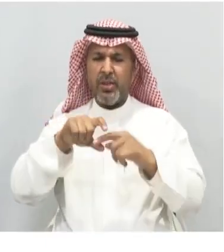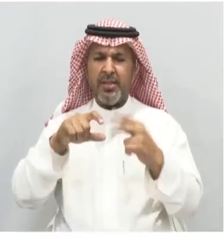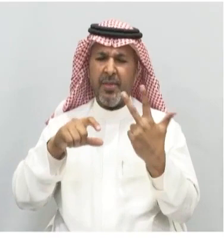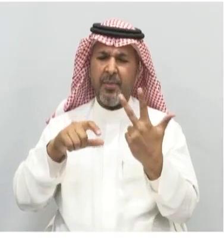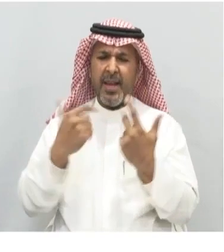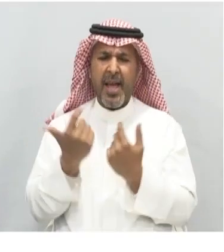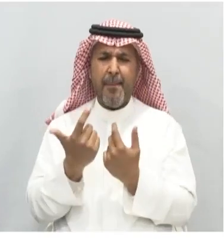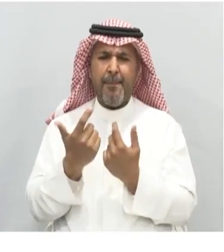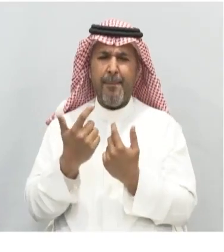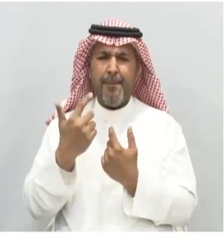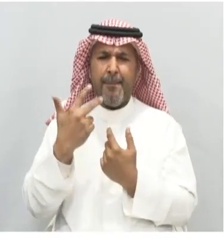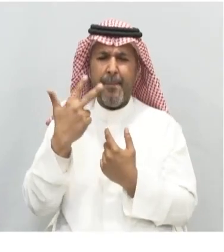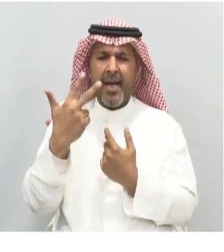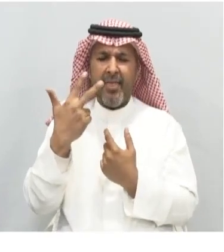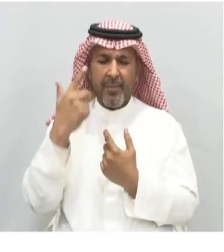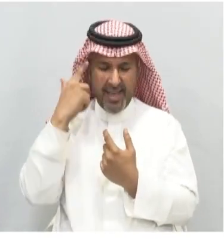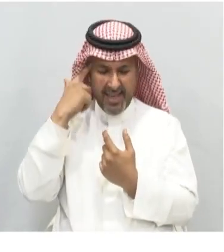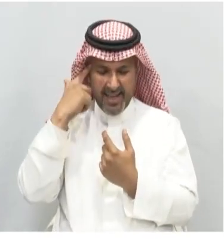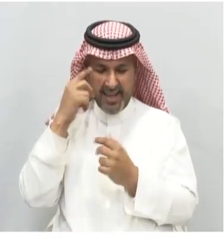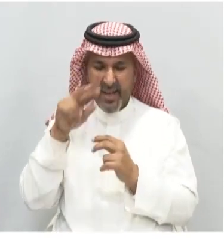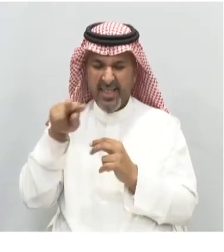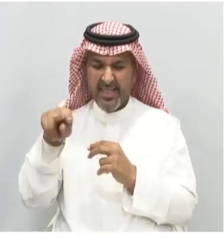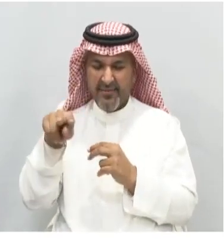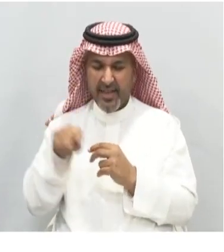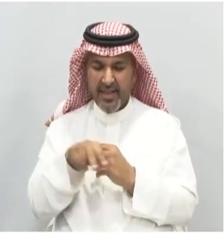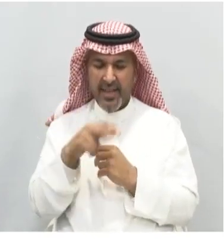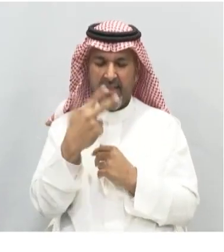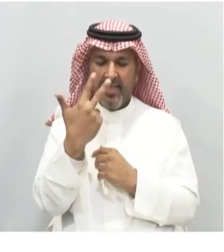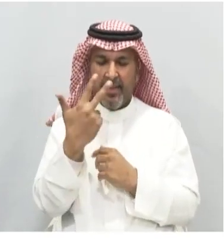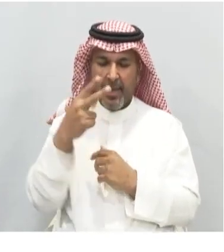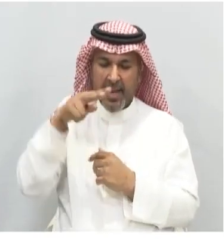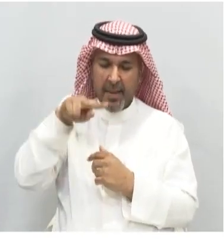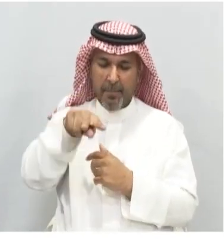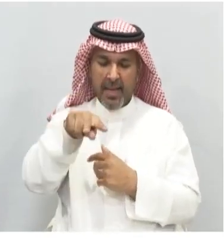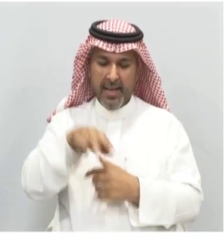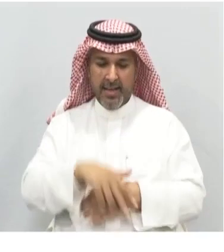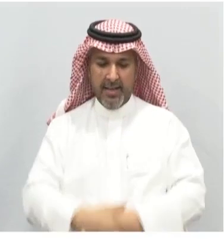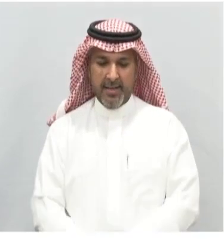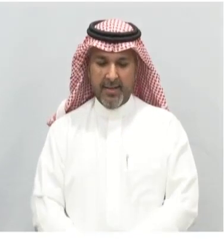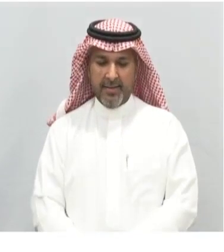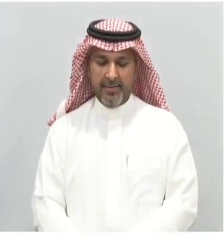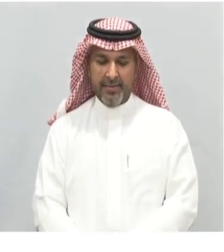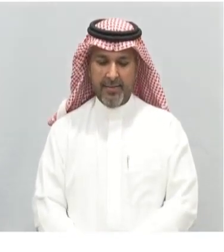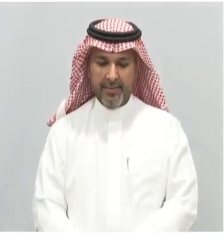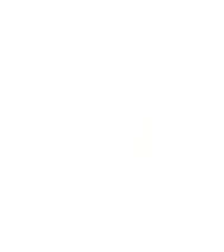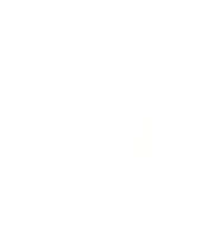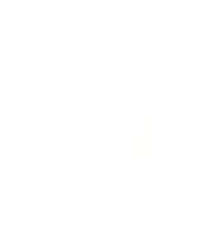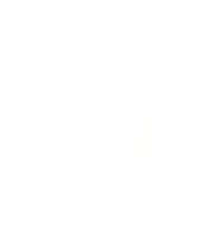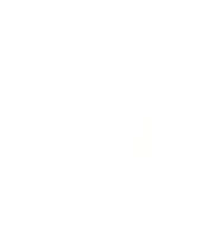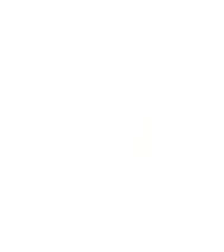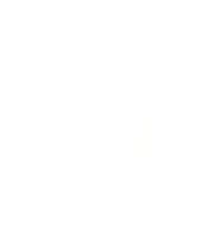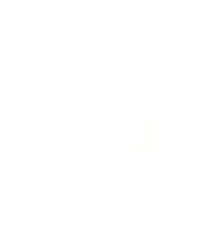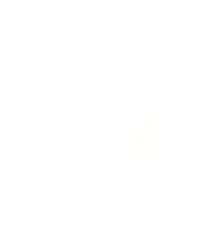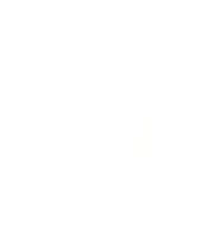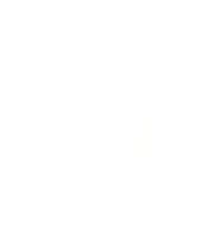تساوي ابنائي وبناتي 8 ولدينا هنا صفرين فاضيف الصفرين بارك الله فيكم بهذا الشكل